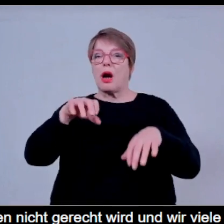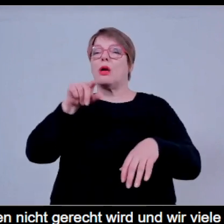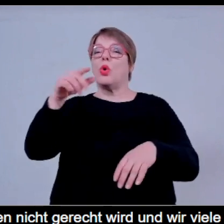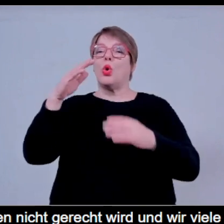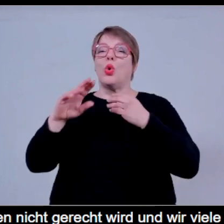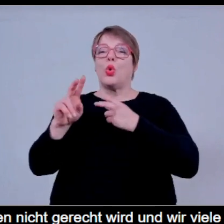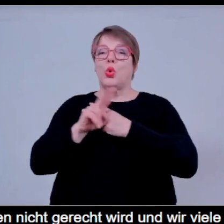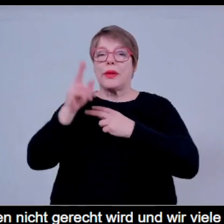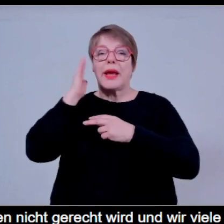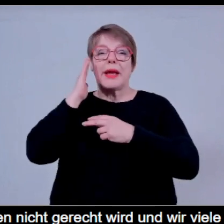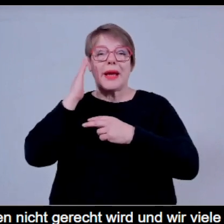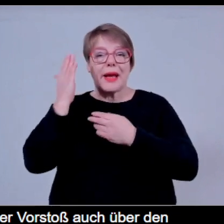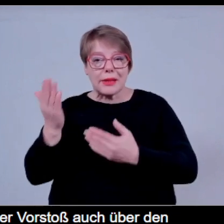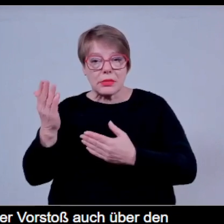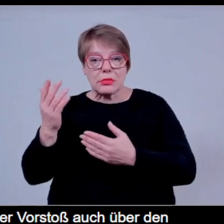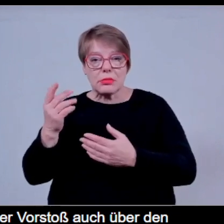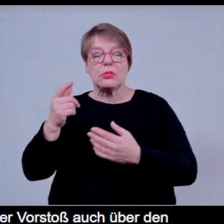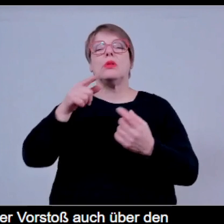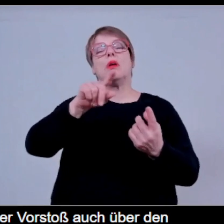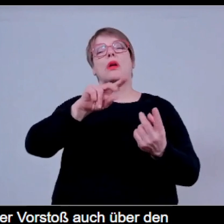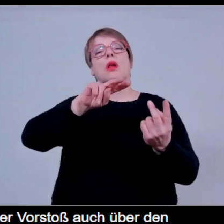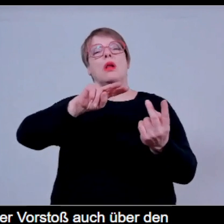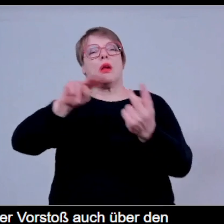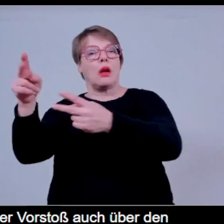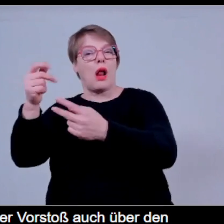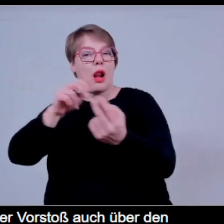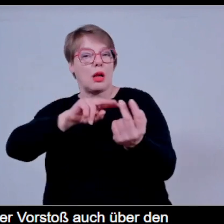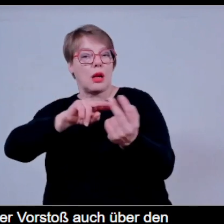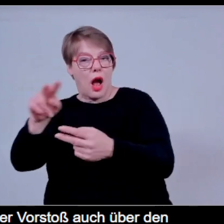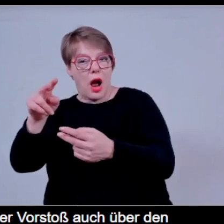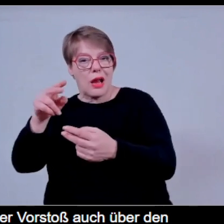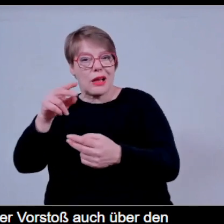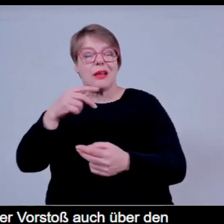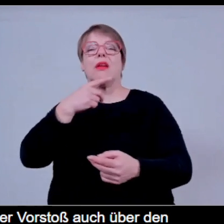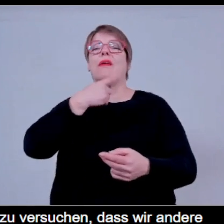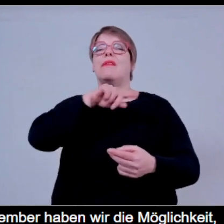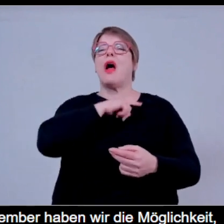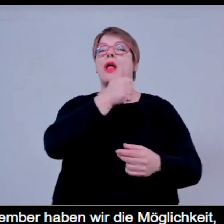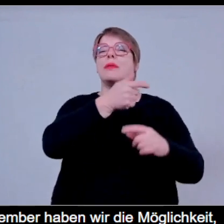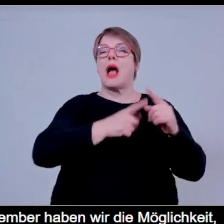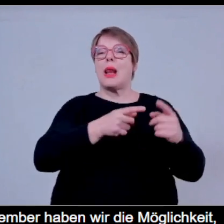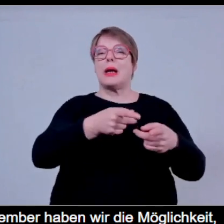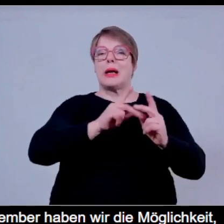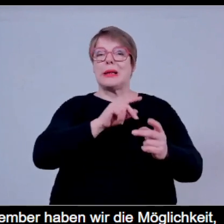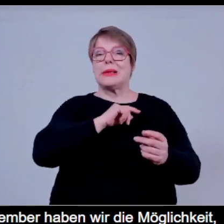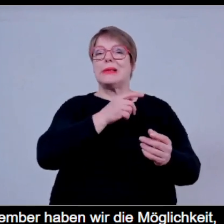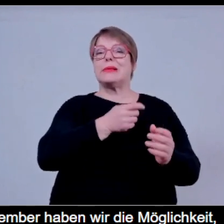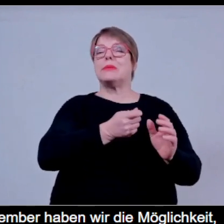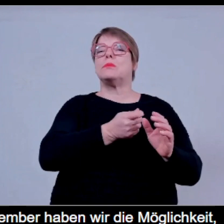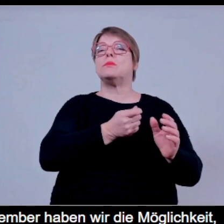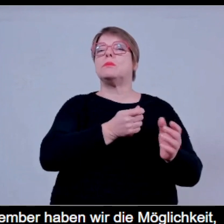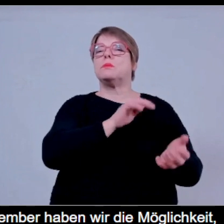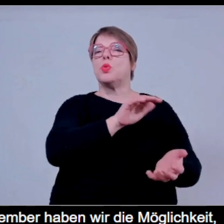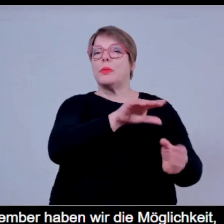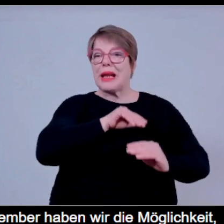Vielen Dank. Und zum Abschluss Verkehrsminister Christian Beirater, bitte. Ja, meine sehr geehrten Damen und Herren, wir haben uns heute im Ministerrat mehr mit mehreren Themen aus meinem